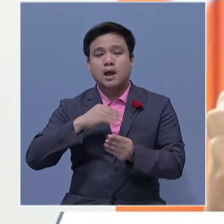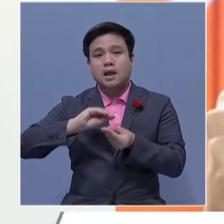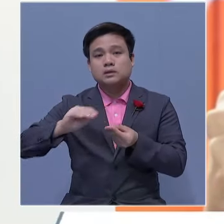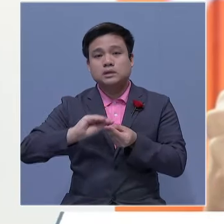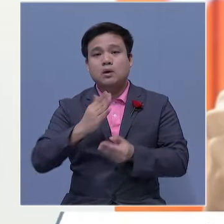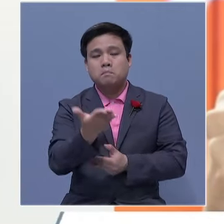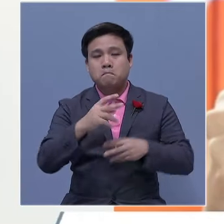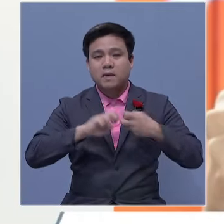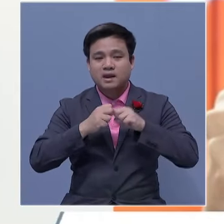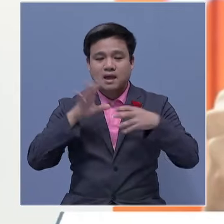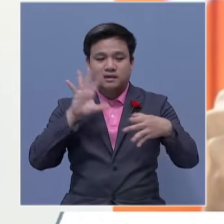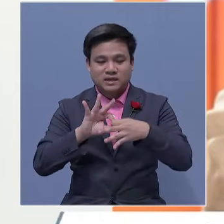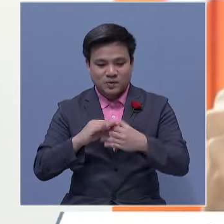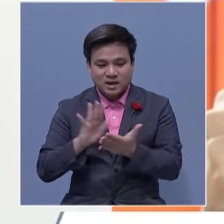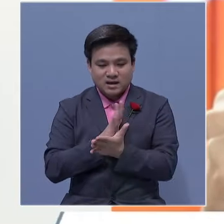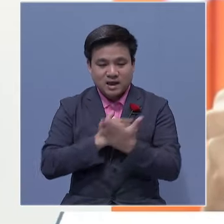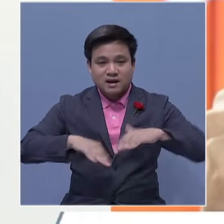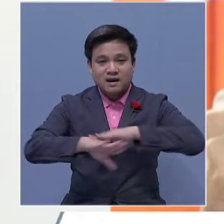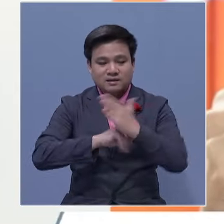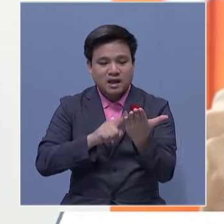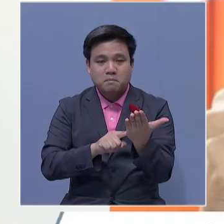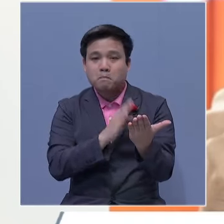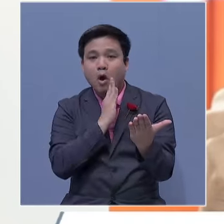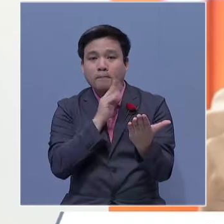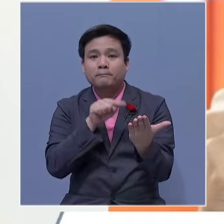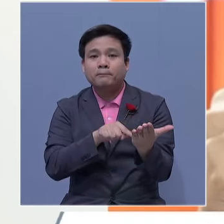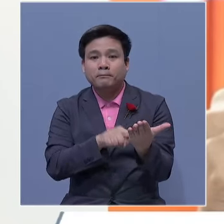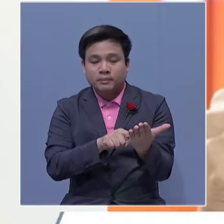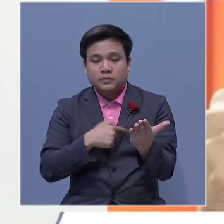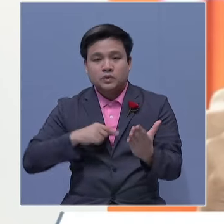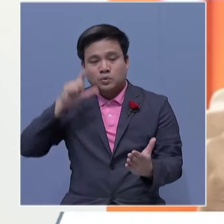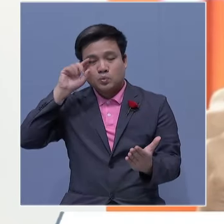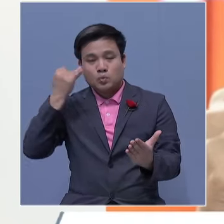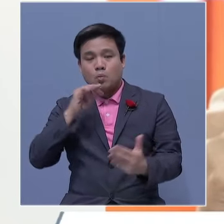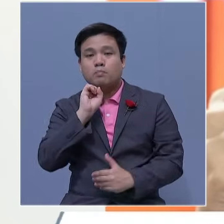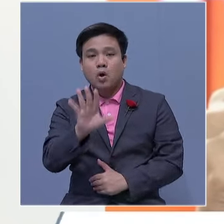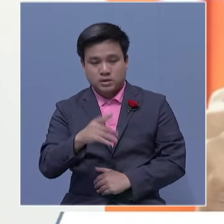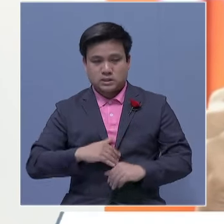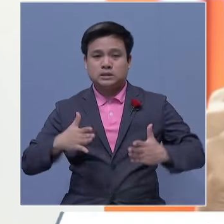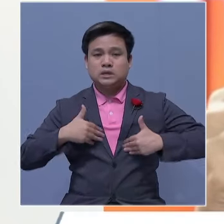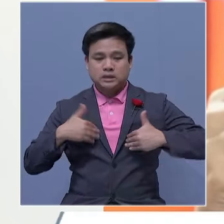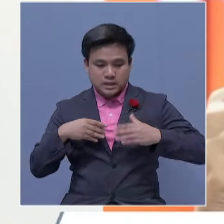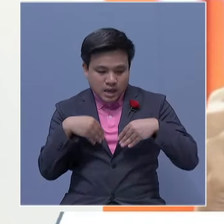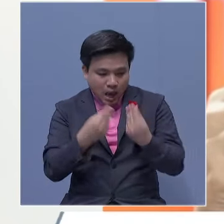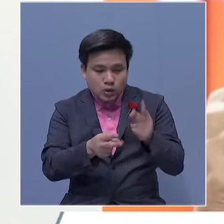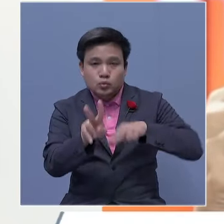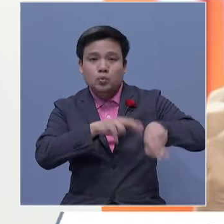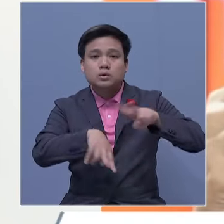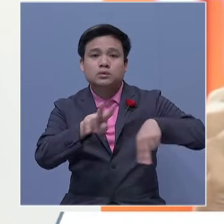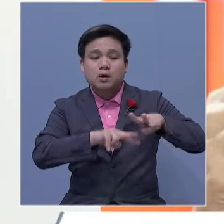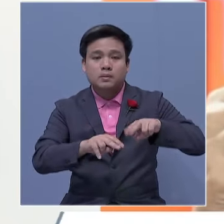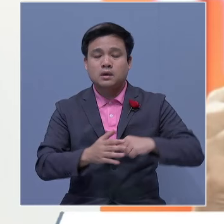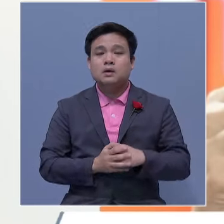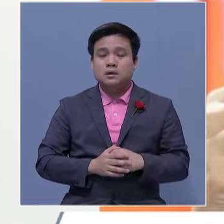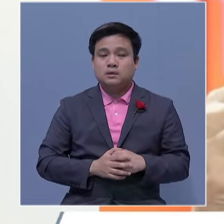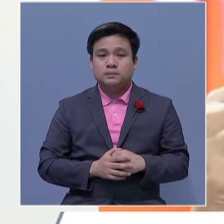การเกณฑ์ทหารแล้วก็ใบสด 43คุณวิโรจบอกนะครับว่าส่วนตัวเนี่ยยินดีตรวจสอบในเรื่องนี้ซึ่งทางกมท